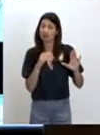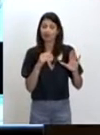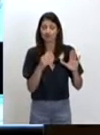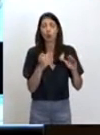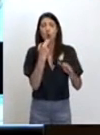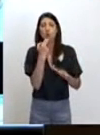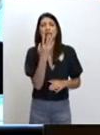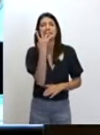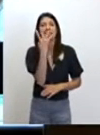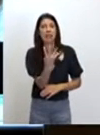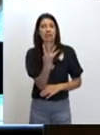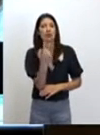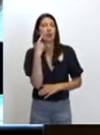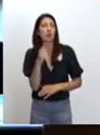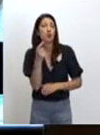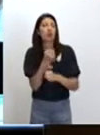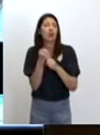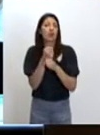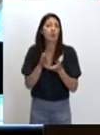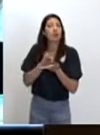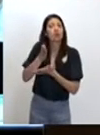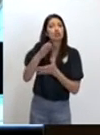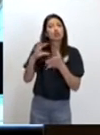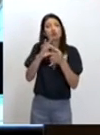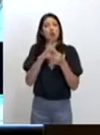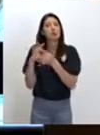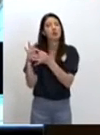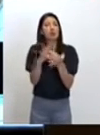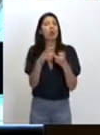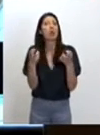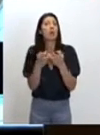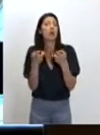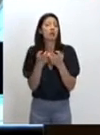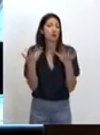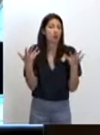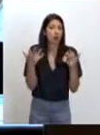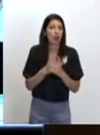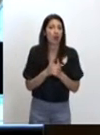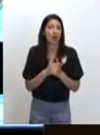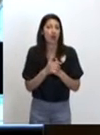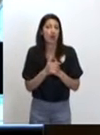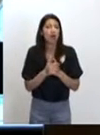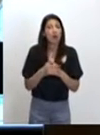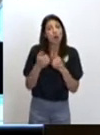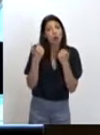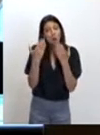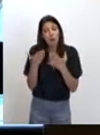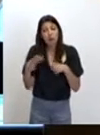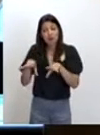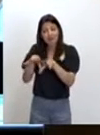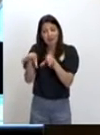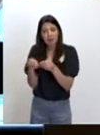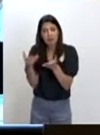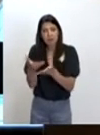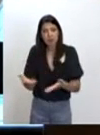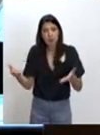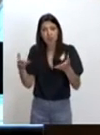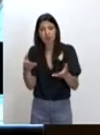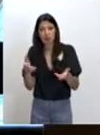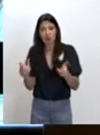des projets de solidarité, notamment réserver des places d'insertion pour des familles fragilisées.